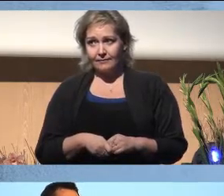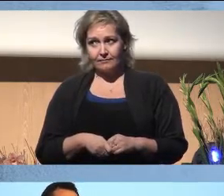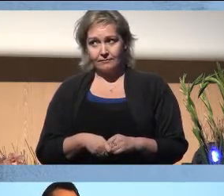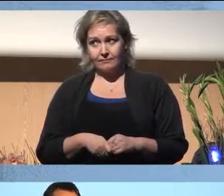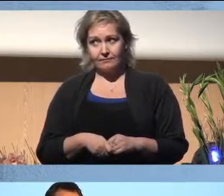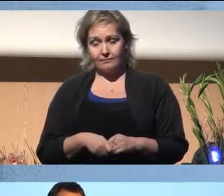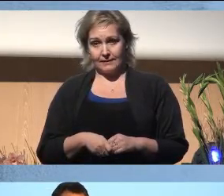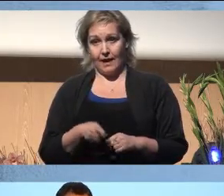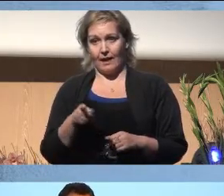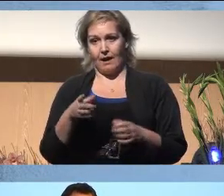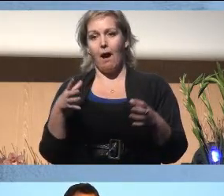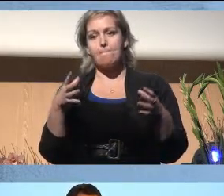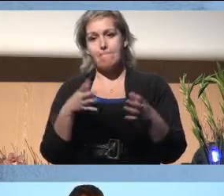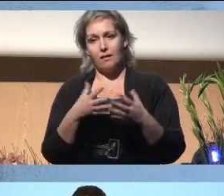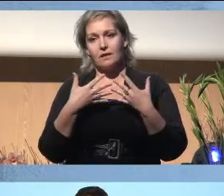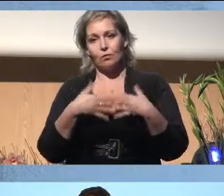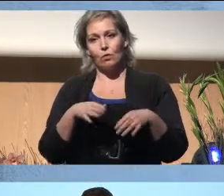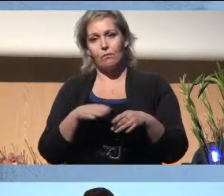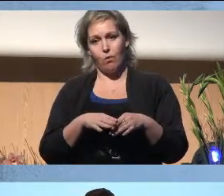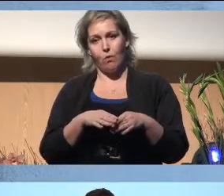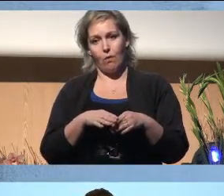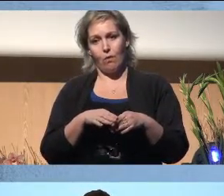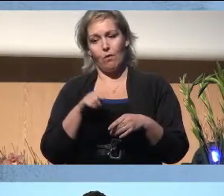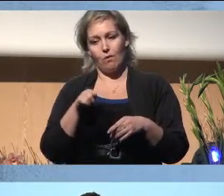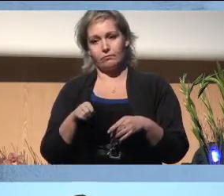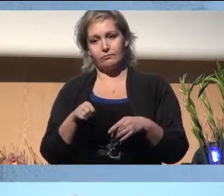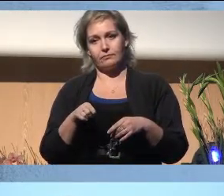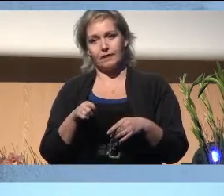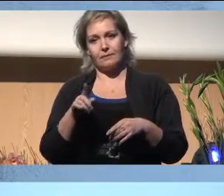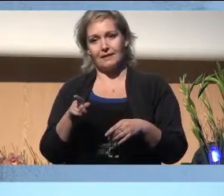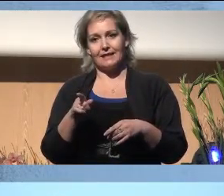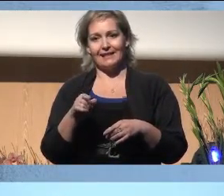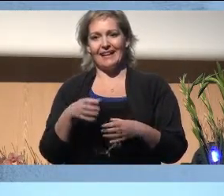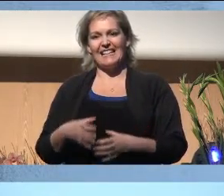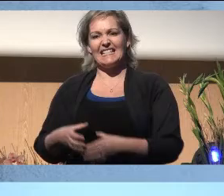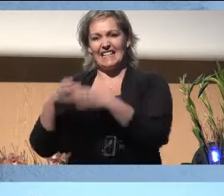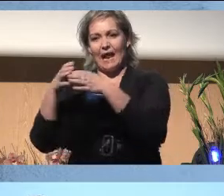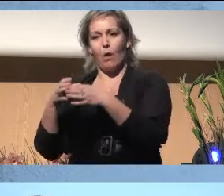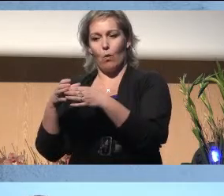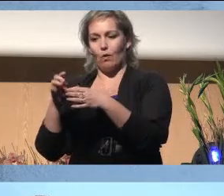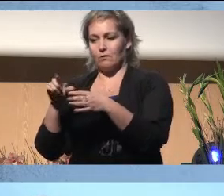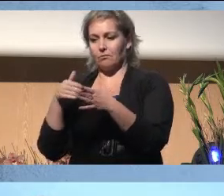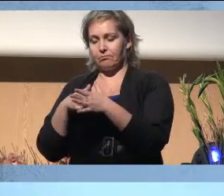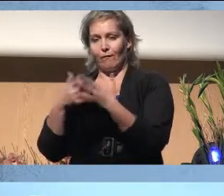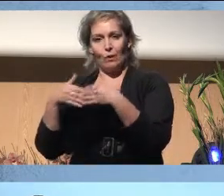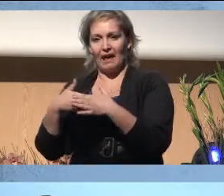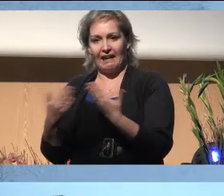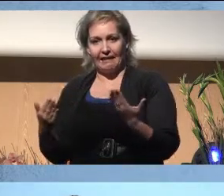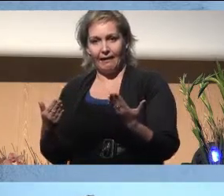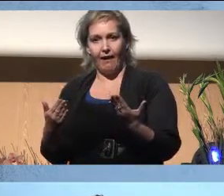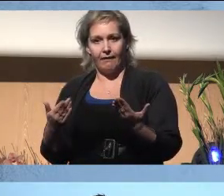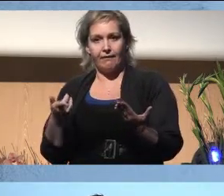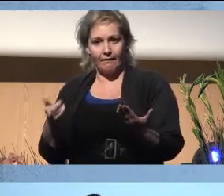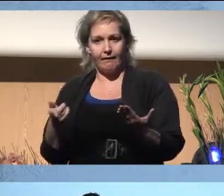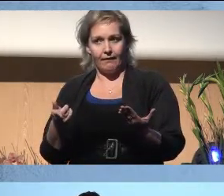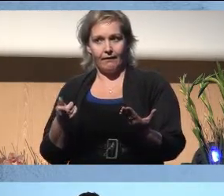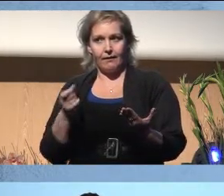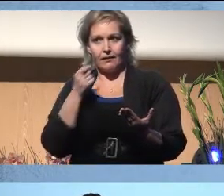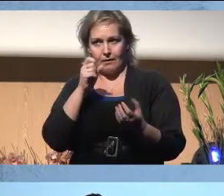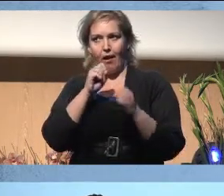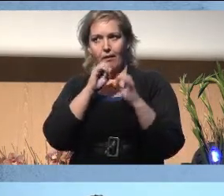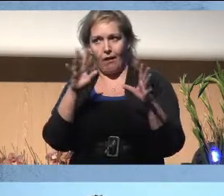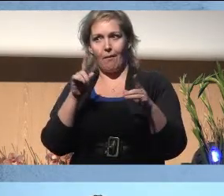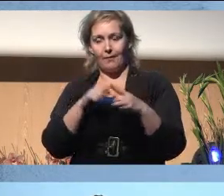Detta är massproduktion på den lilla strålenheten med sina silos som vi inte får att fungera. Låt oss, det är snart klart med